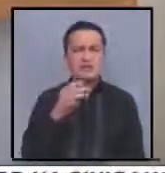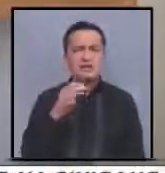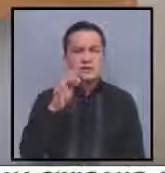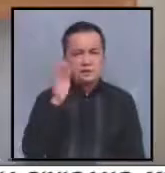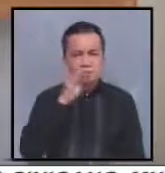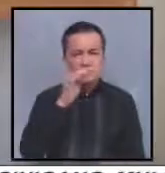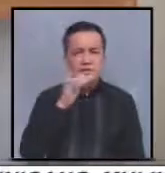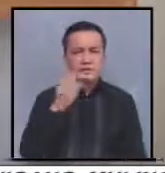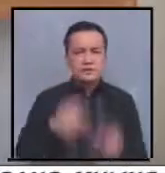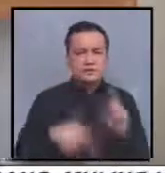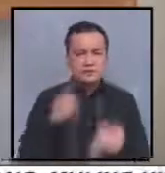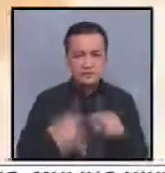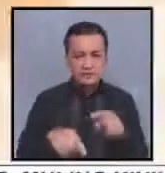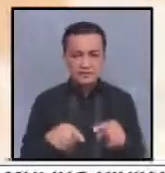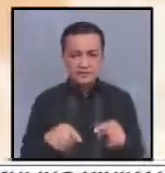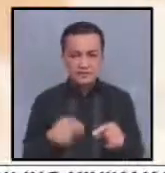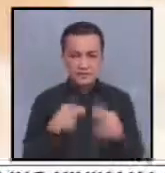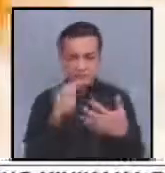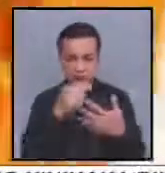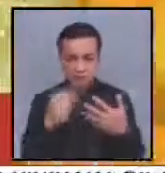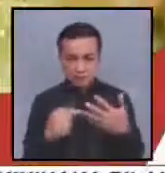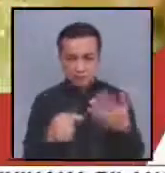na ating kakailanganin.